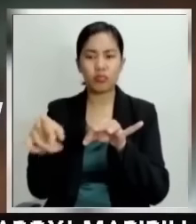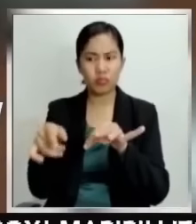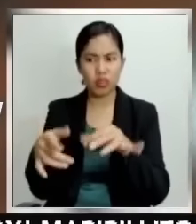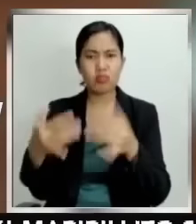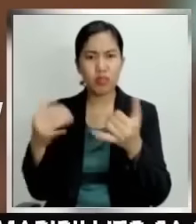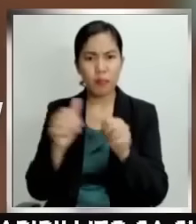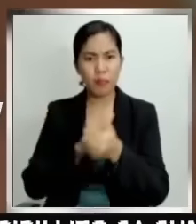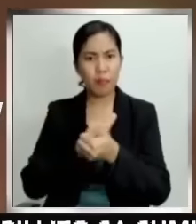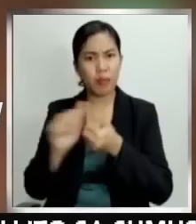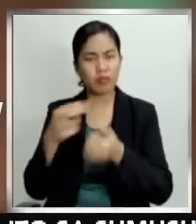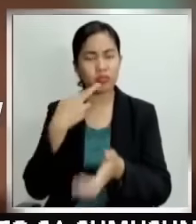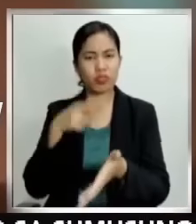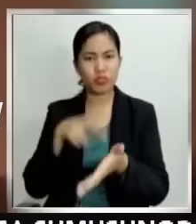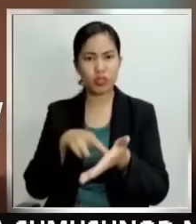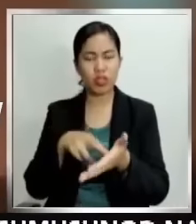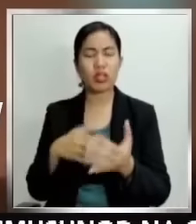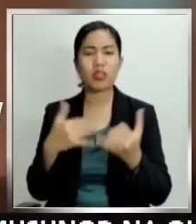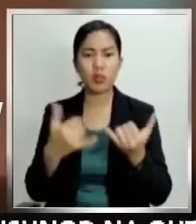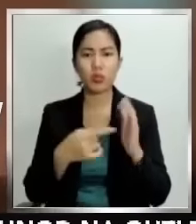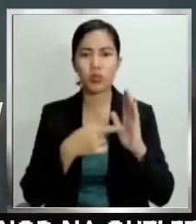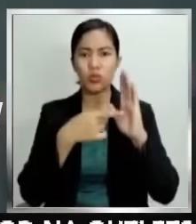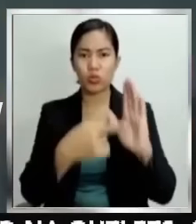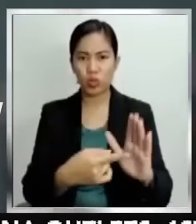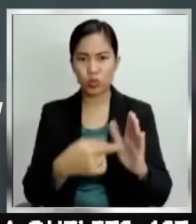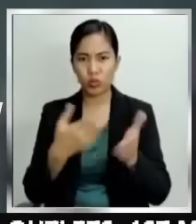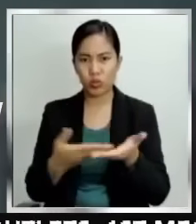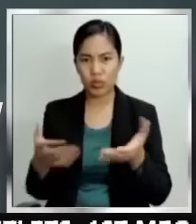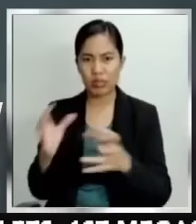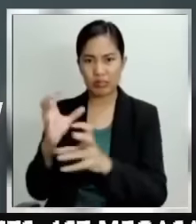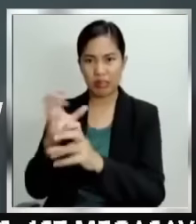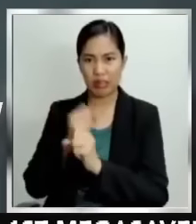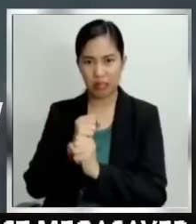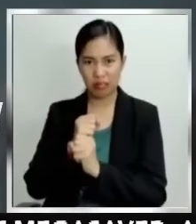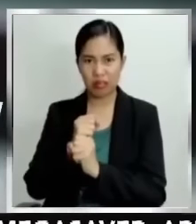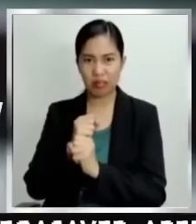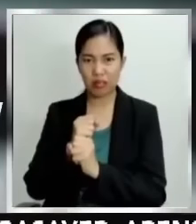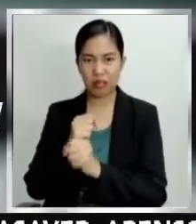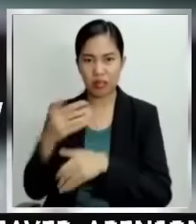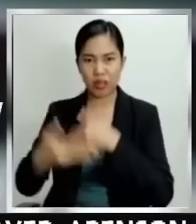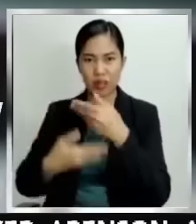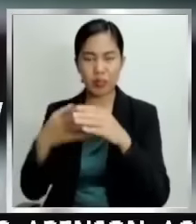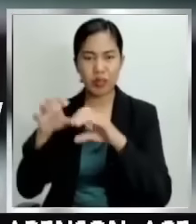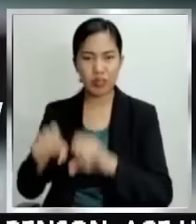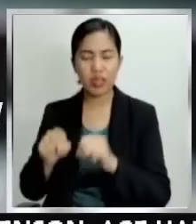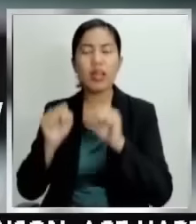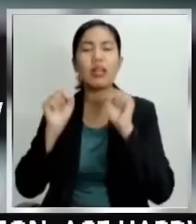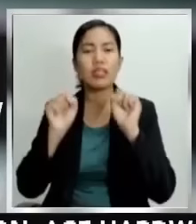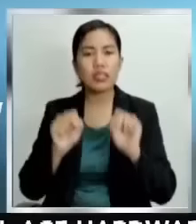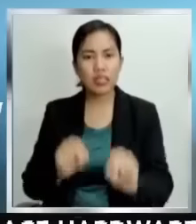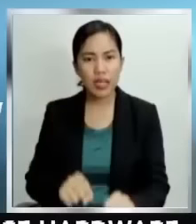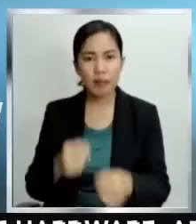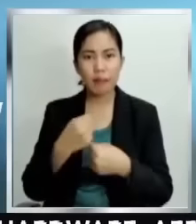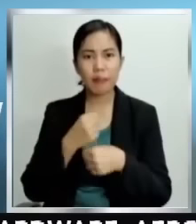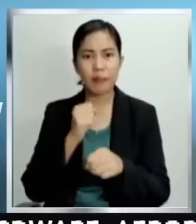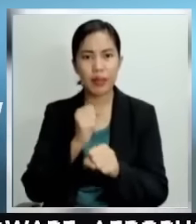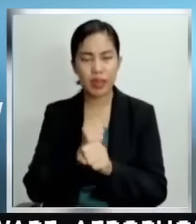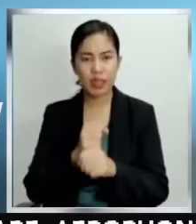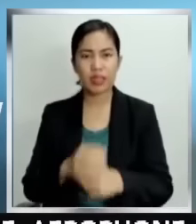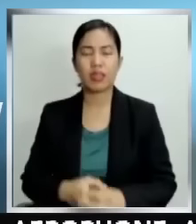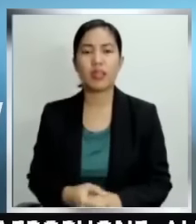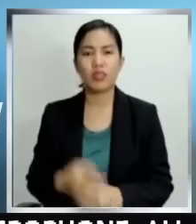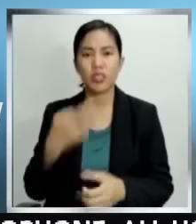ang equipment na ito na nakuha nila sa mga raid. Kaya raw nito mag-produce ng 64 pre-registered SIM card at a time. Tila nagiging